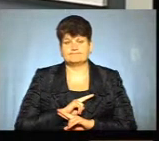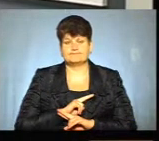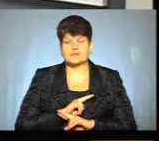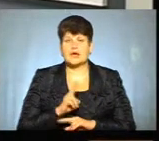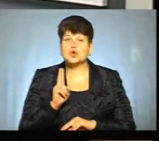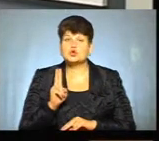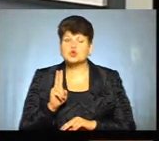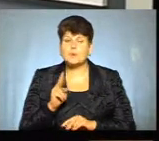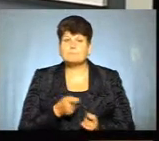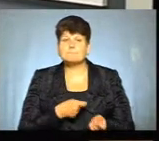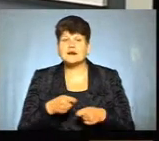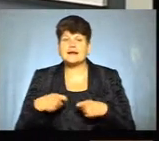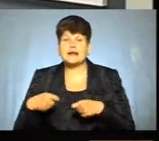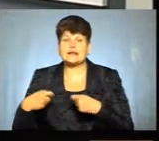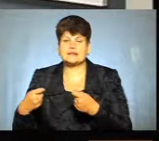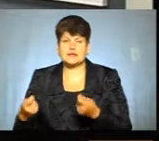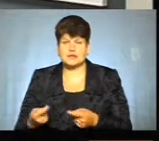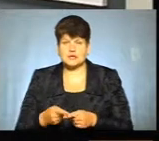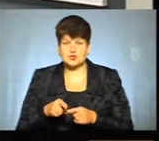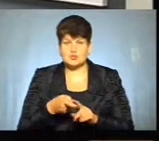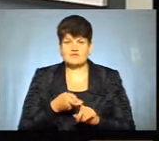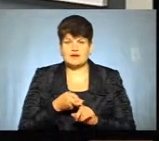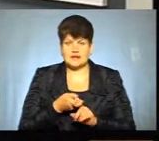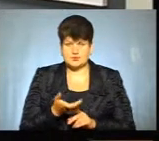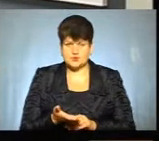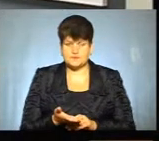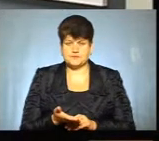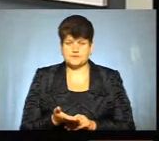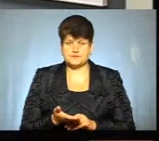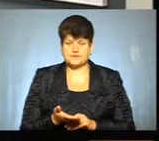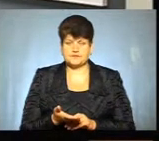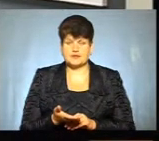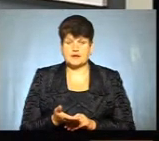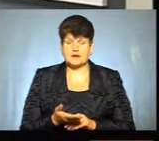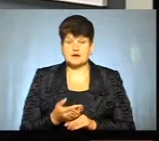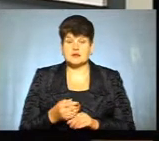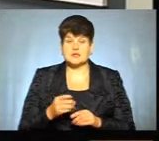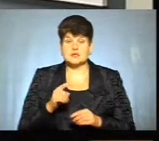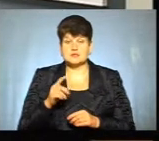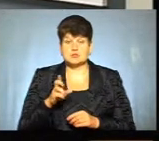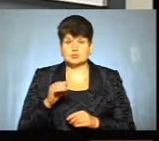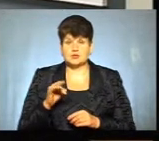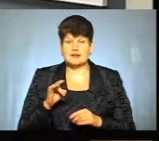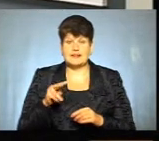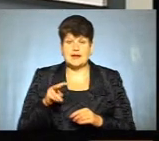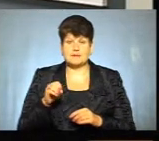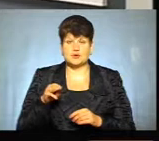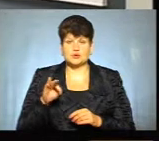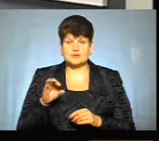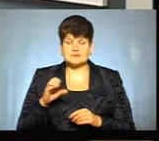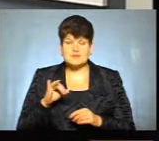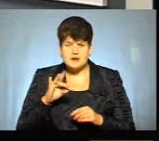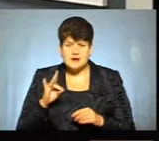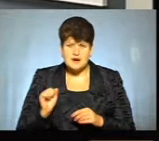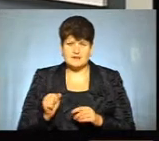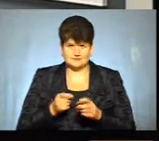Хто переносить, хто є збудником цієї інфекції? Ну, збудник – це є лептоспіра, а в